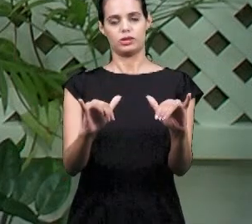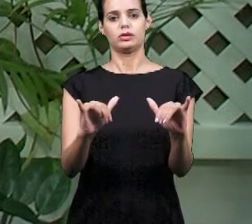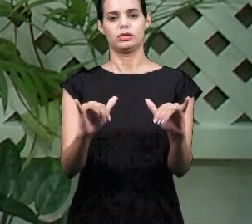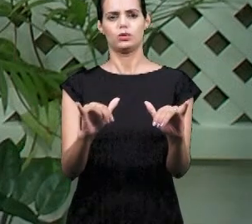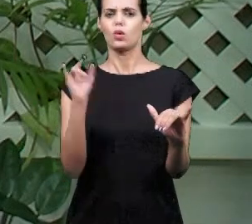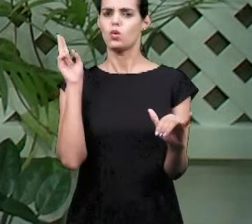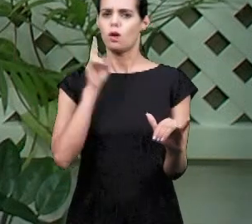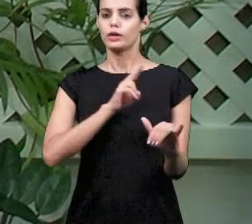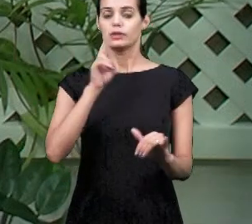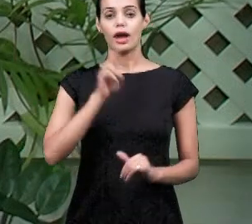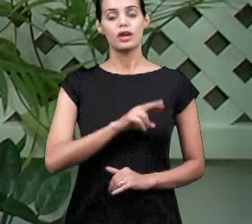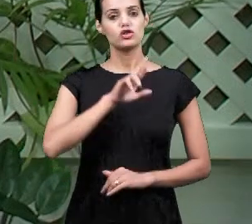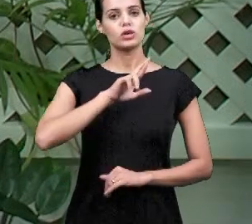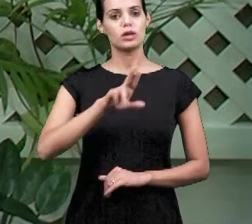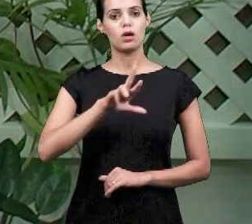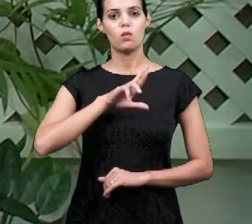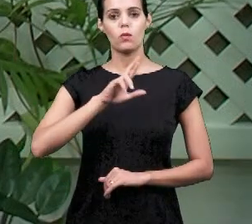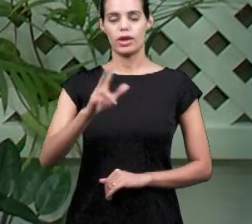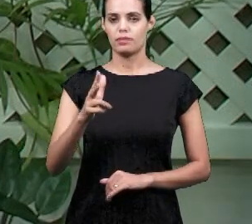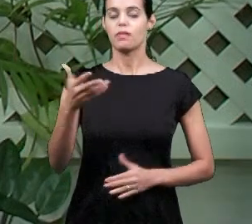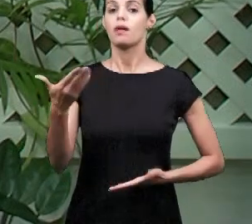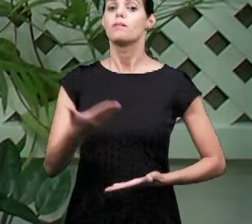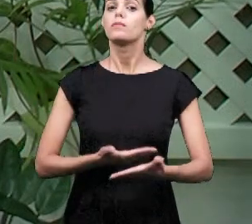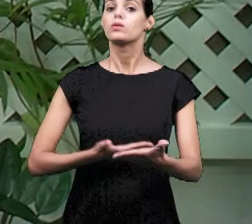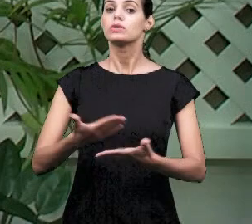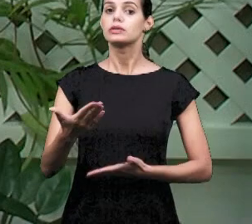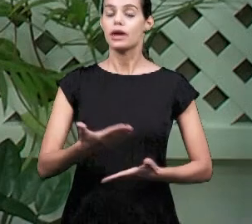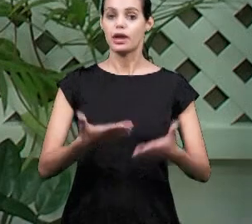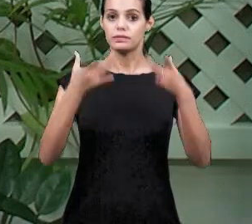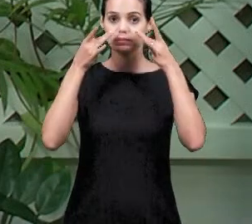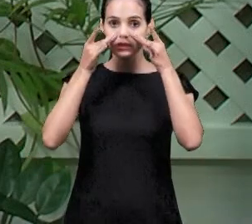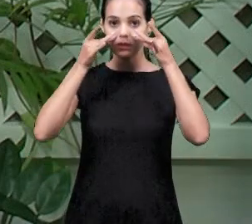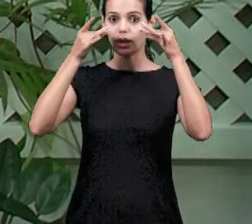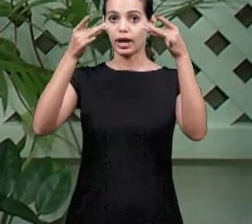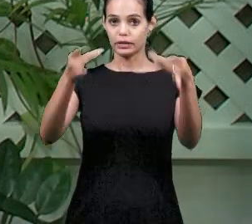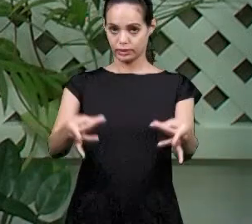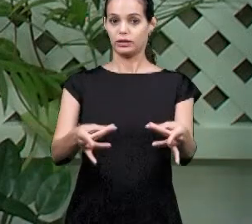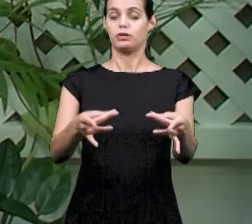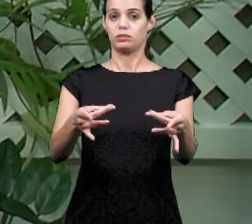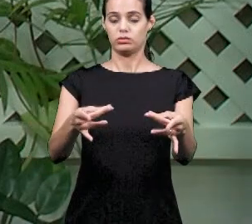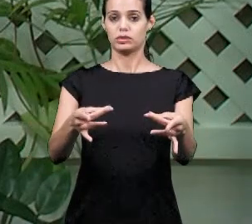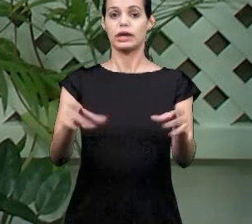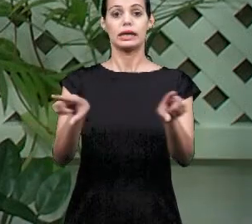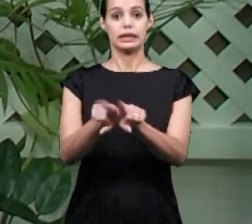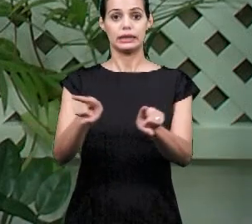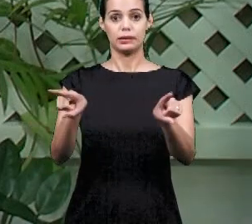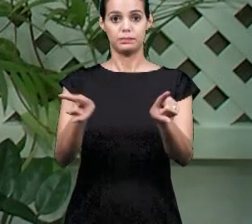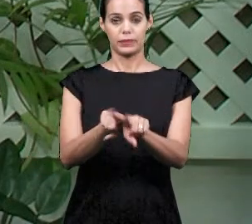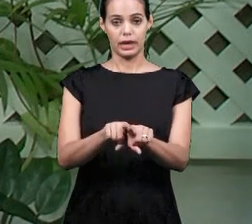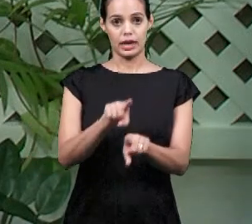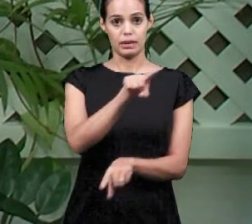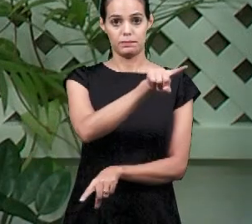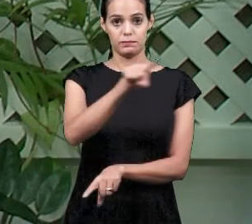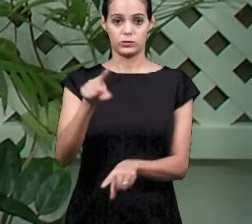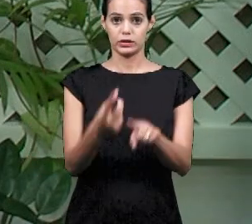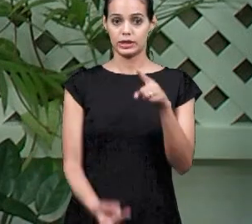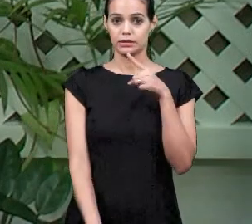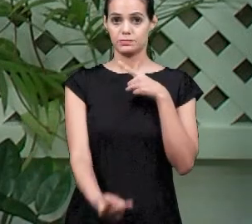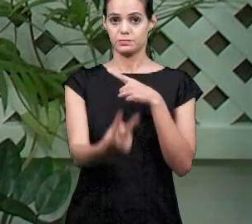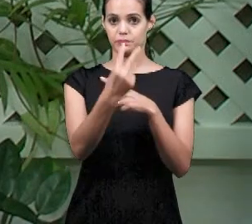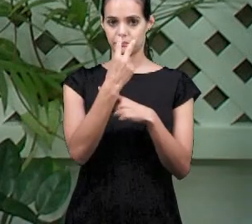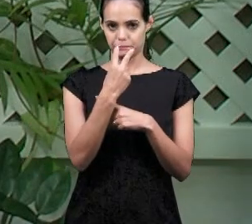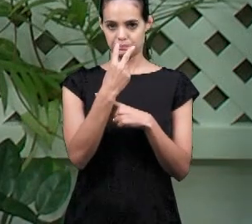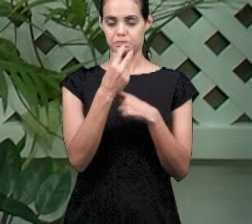la tribulation, nous dit la Bible, qui viendra sur la terre. Donc, il y aura une tribulation,